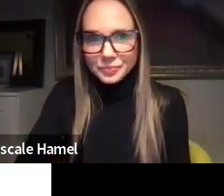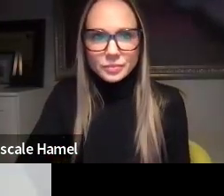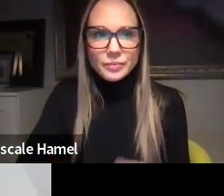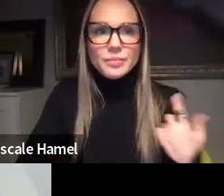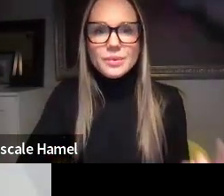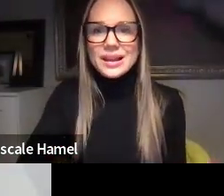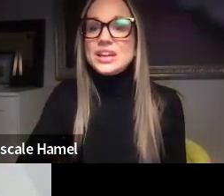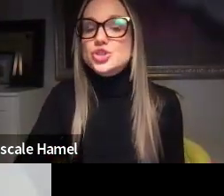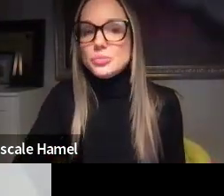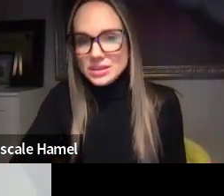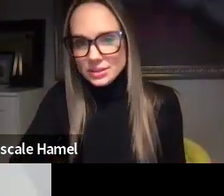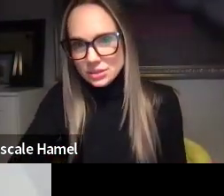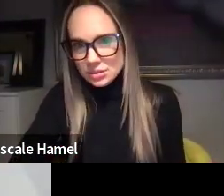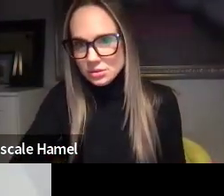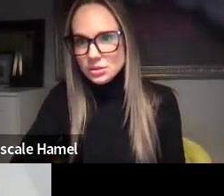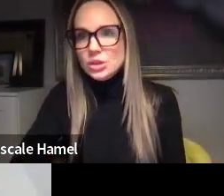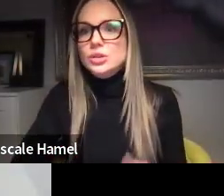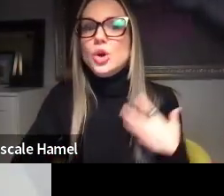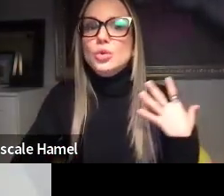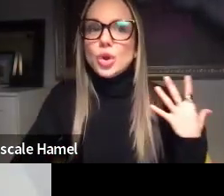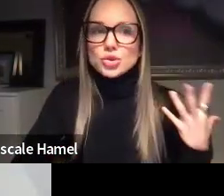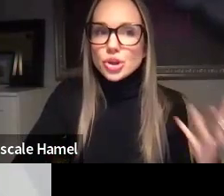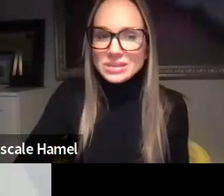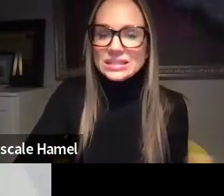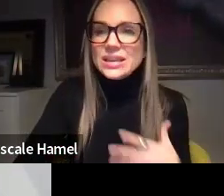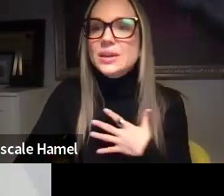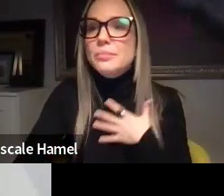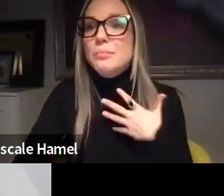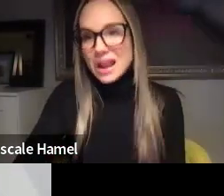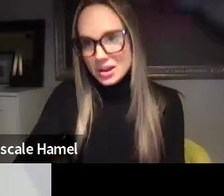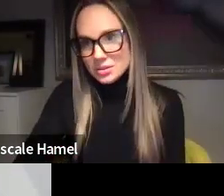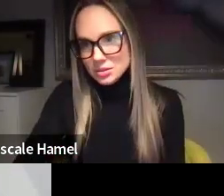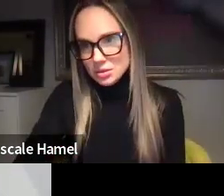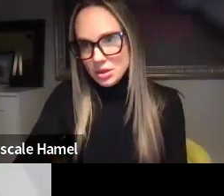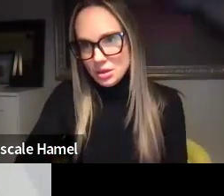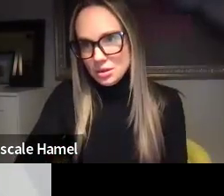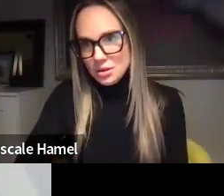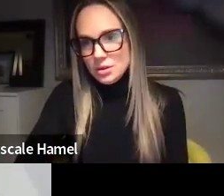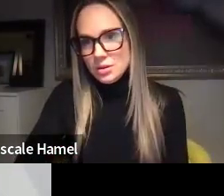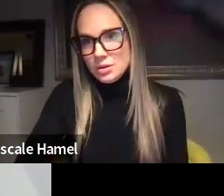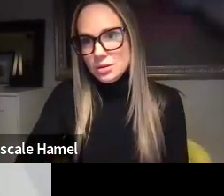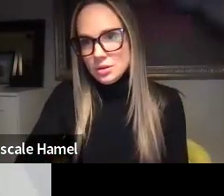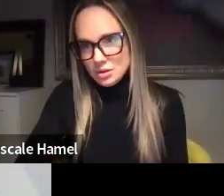OK. La chemise. Donc, un chemisier blanc.